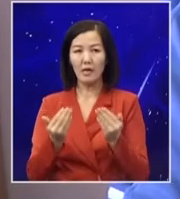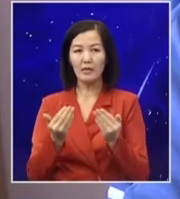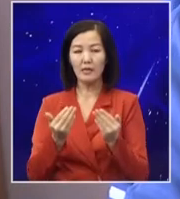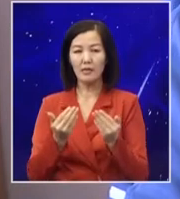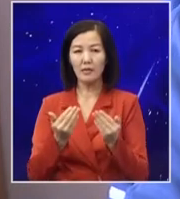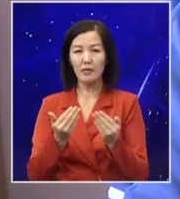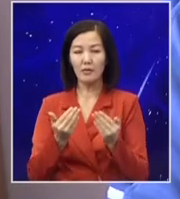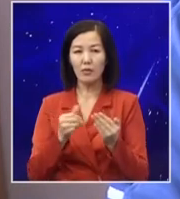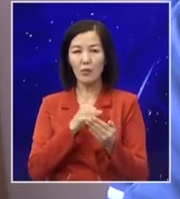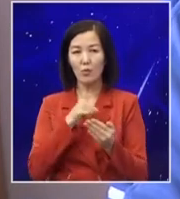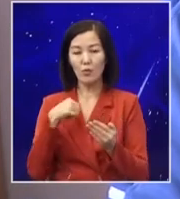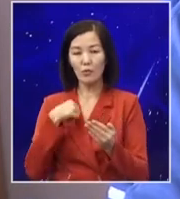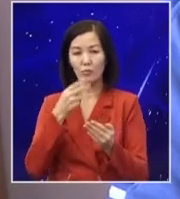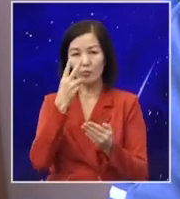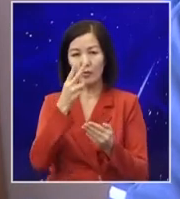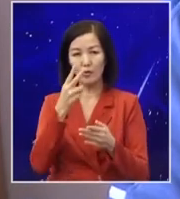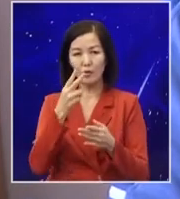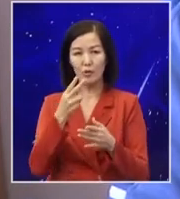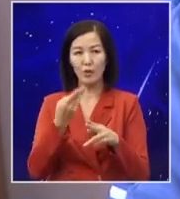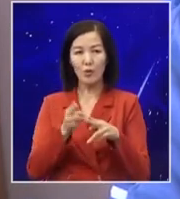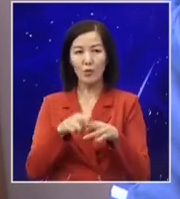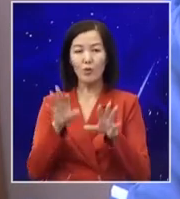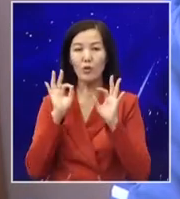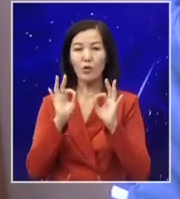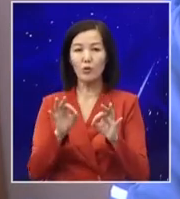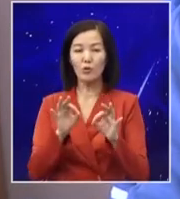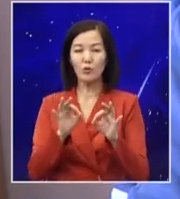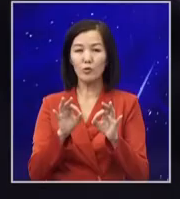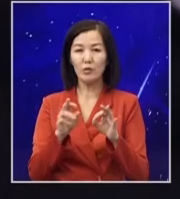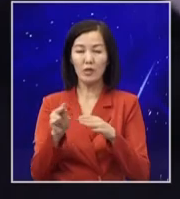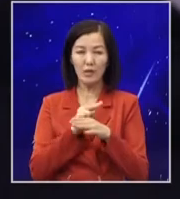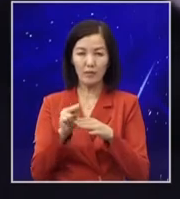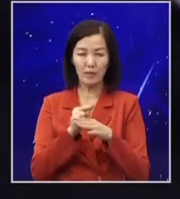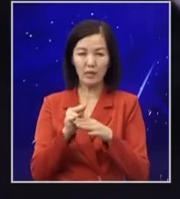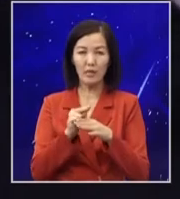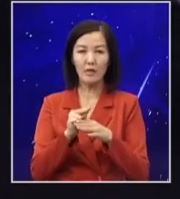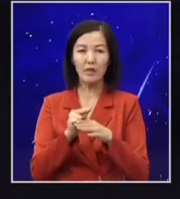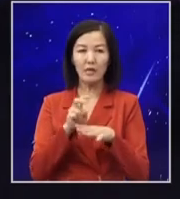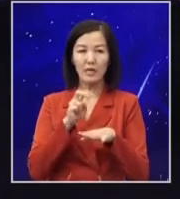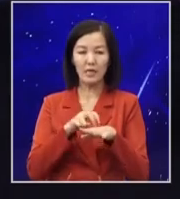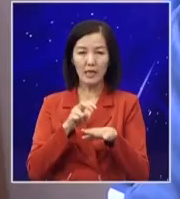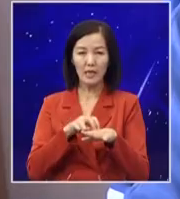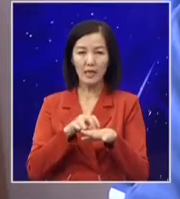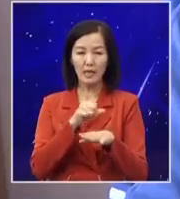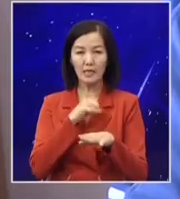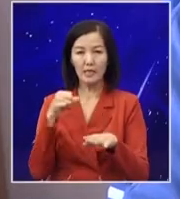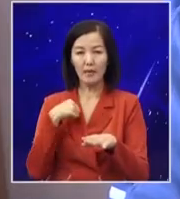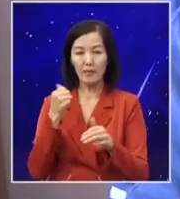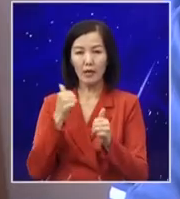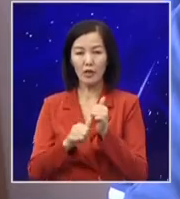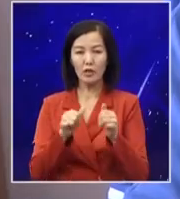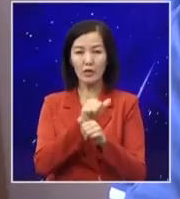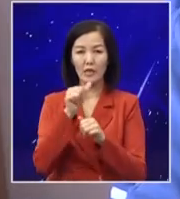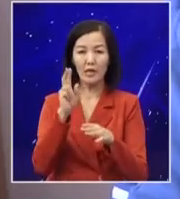байқасам ендерге өте дұрыс қойылған сияқты жұмыстары. Мамандардың өздері де міне әр сағат сайын